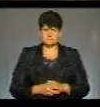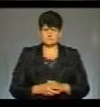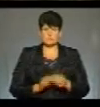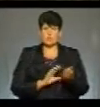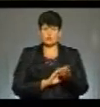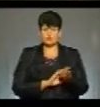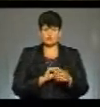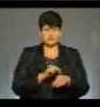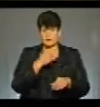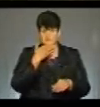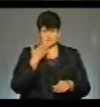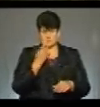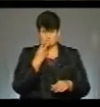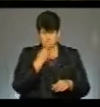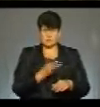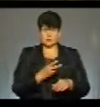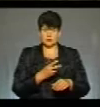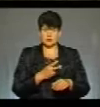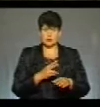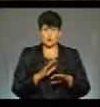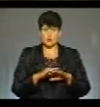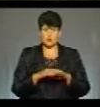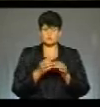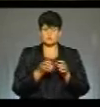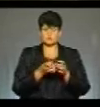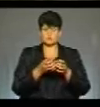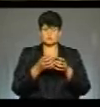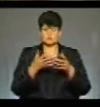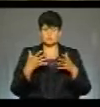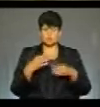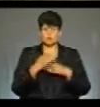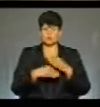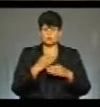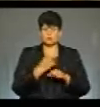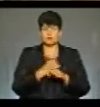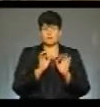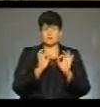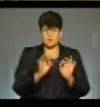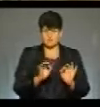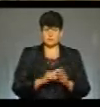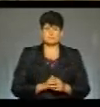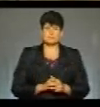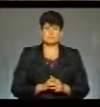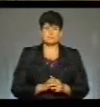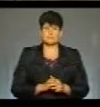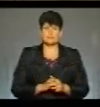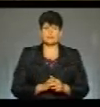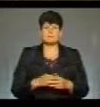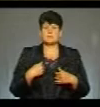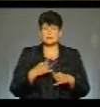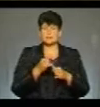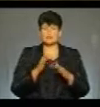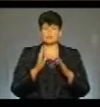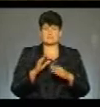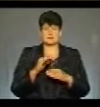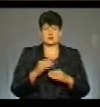я не відчуваю, всі бачите, рука поблідніла. Значить, джгут накладений правильно. В будь-якому випадку ми не можемо бути